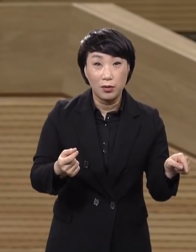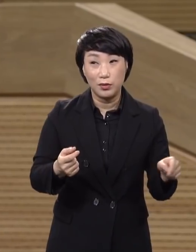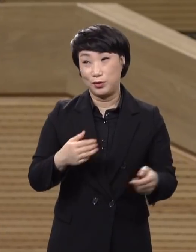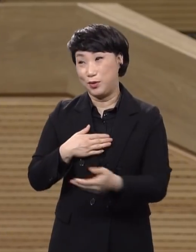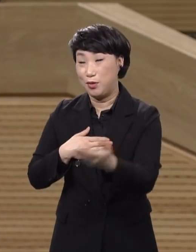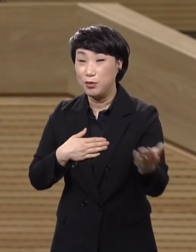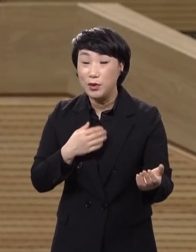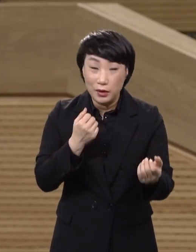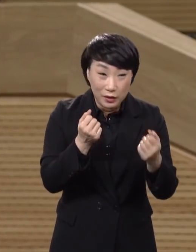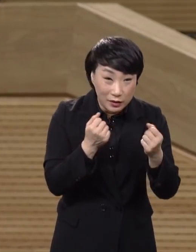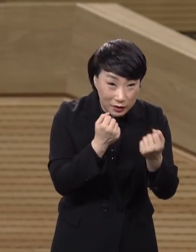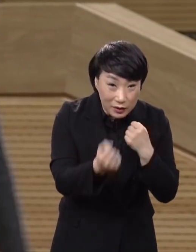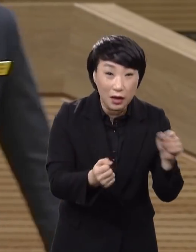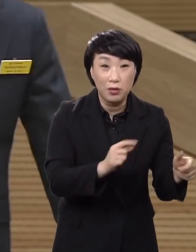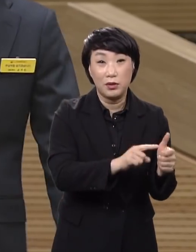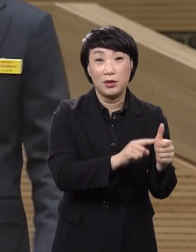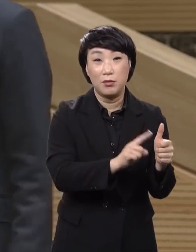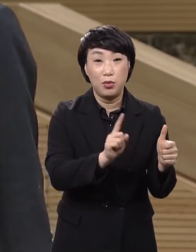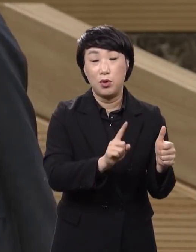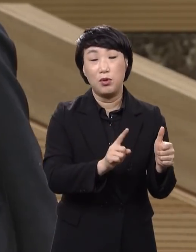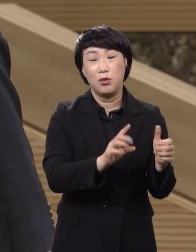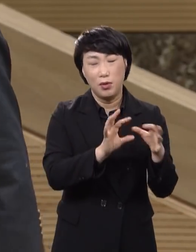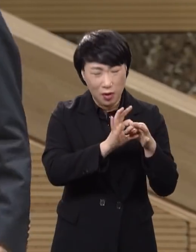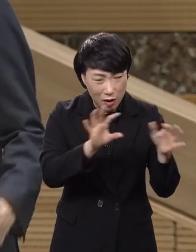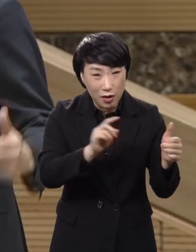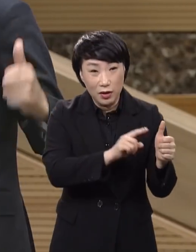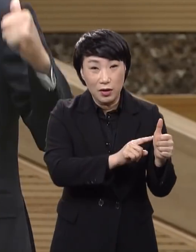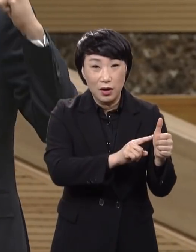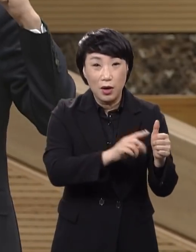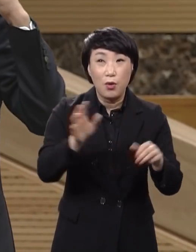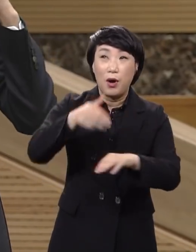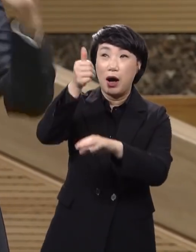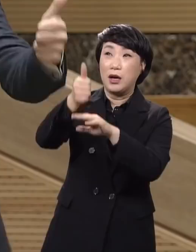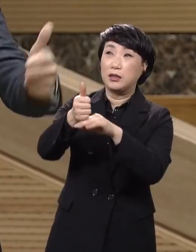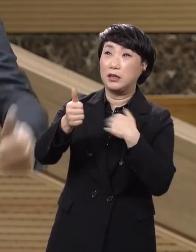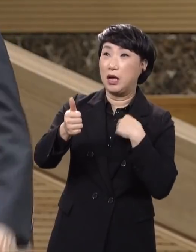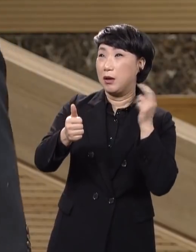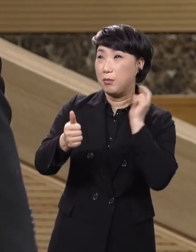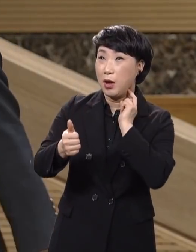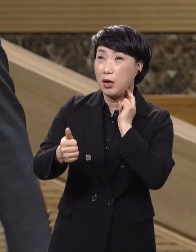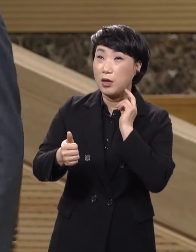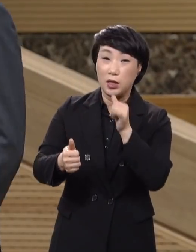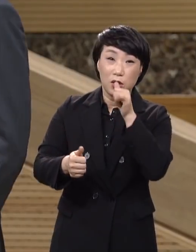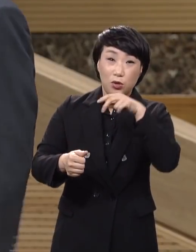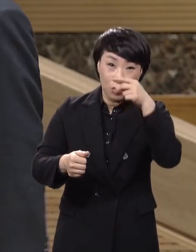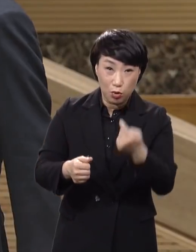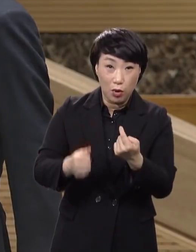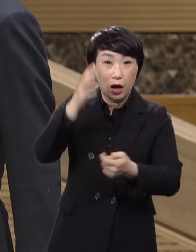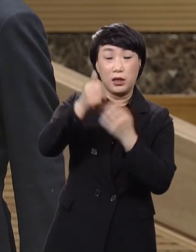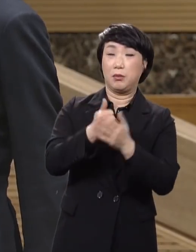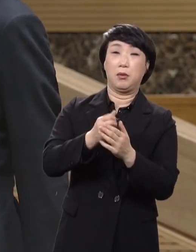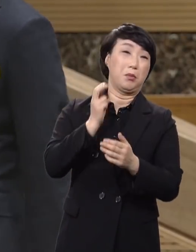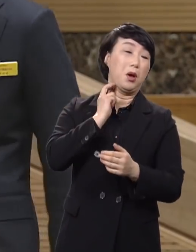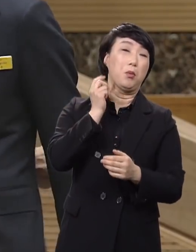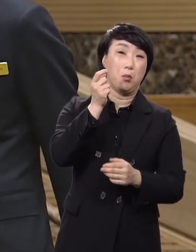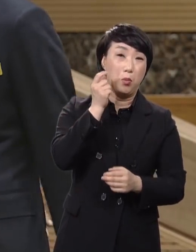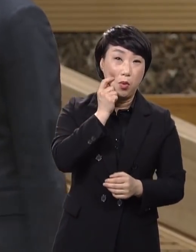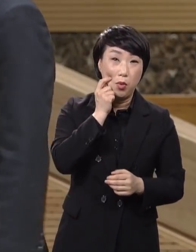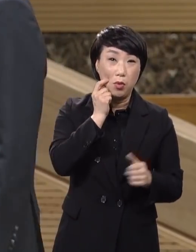여러분, 그럼에도 불구하고 그는, 왕은 내가 배신할 수 있어도 하나님은 배신할 수